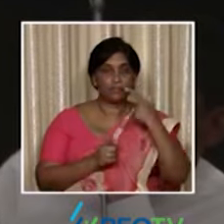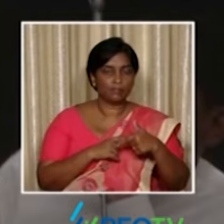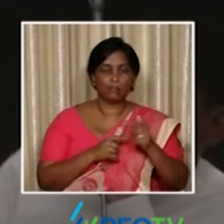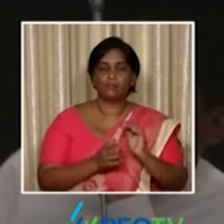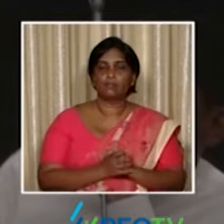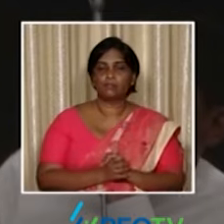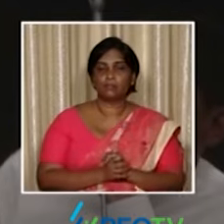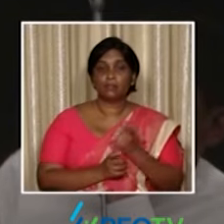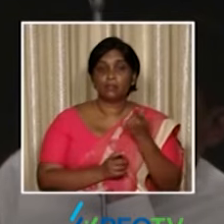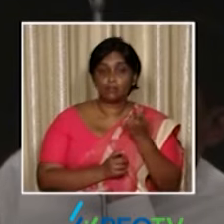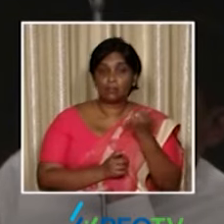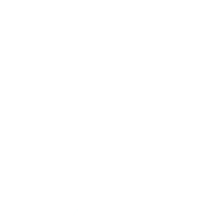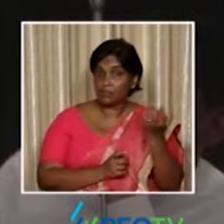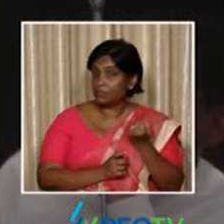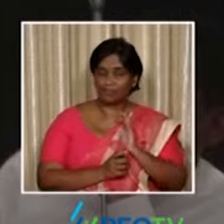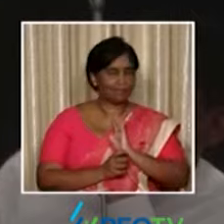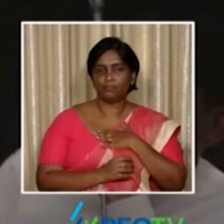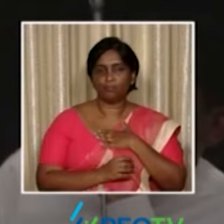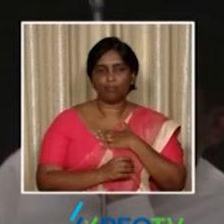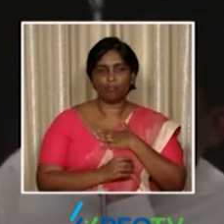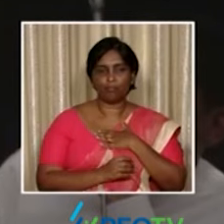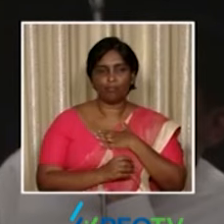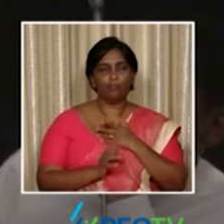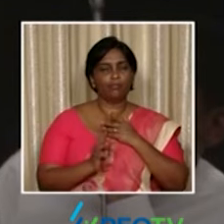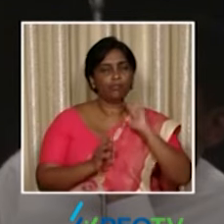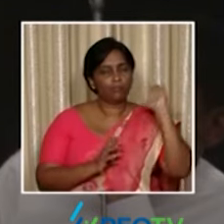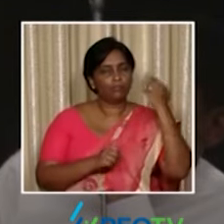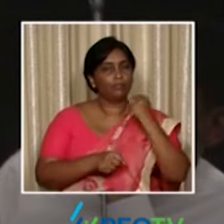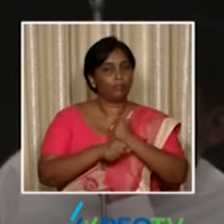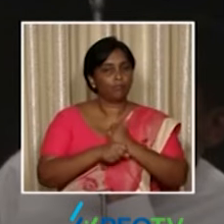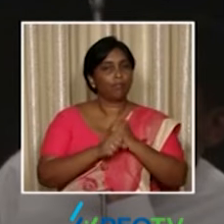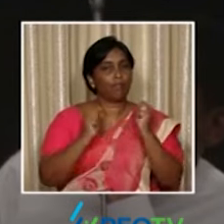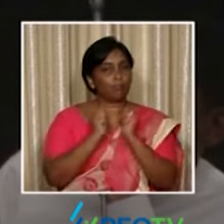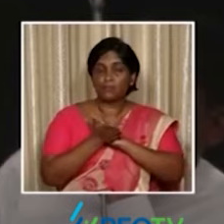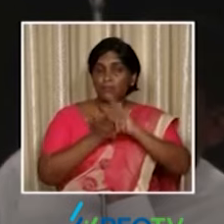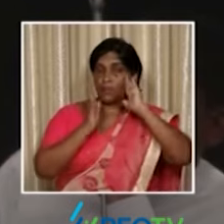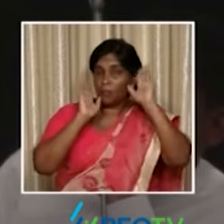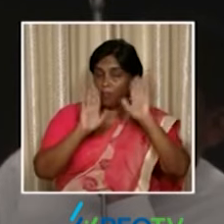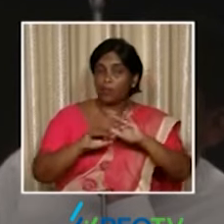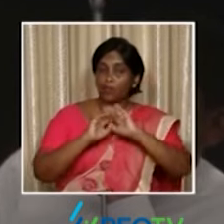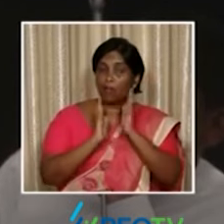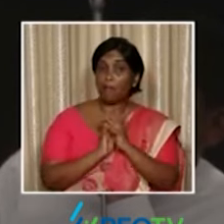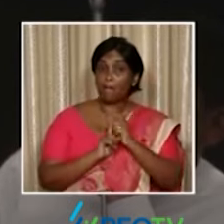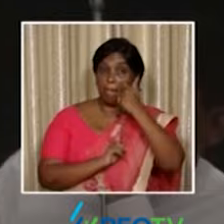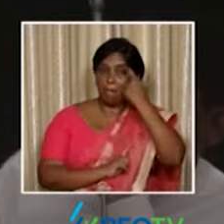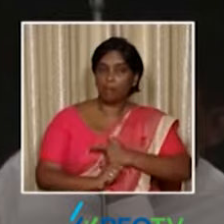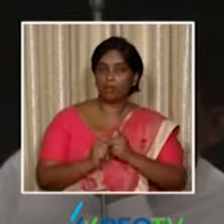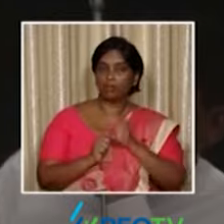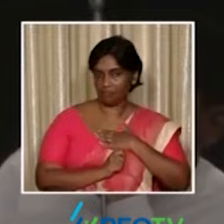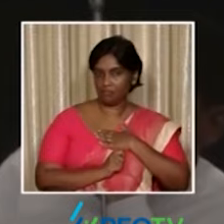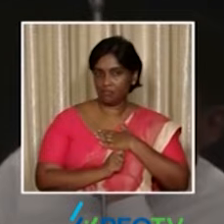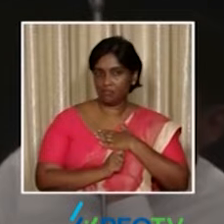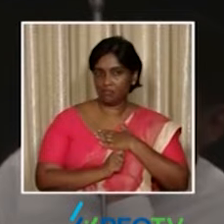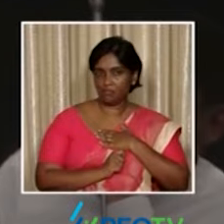ගහන්න මුදල් ටික ගත්තේ නැති ඇමතිවරේ. හැම රාජ්‍ය තාන්ත්‍රික කටයුත්තකටම යන්න පෞද්ගලික මුදලෙන් වියදම් කරපු